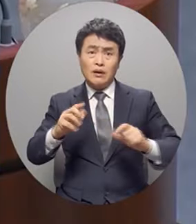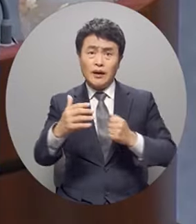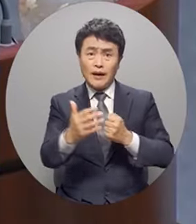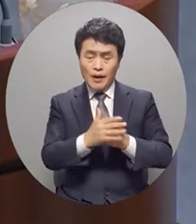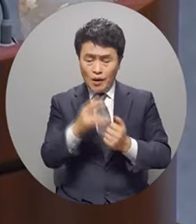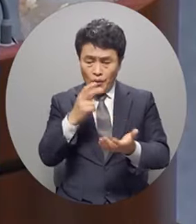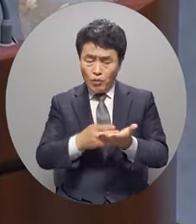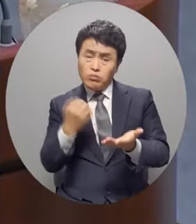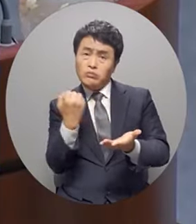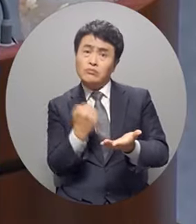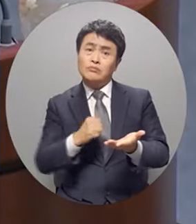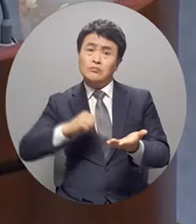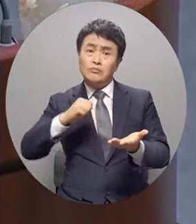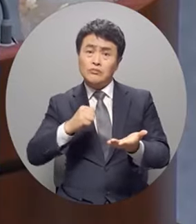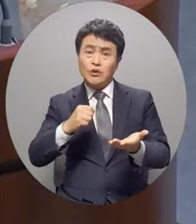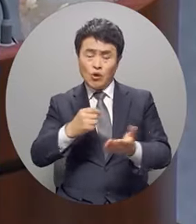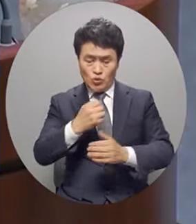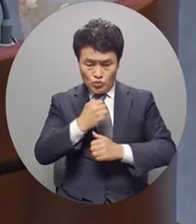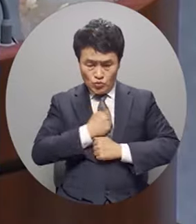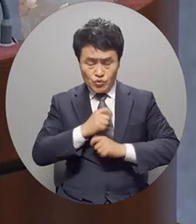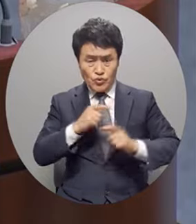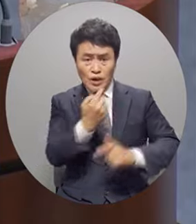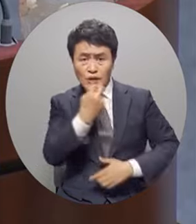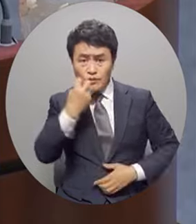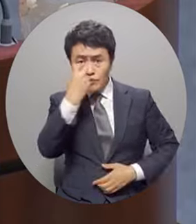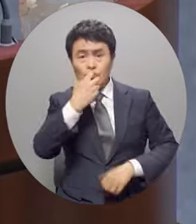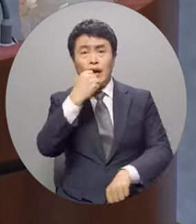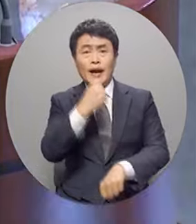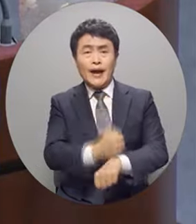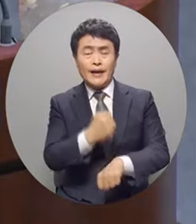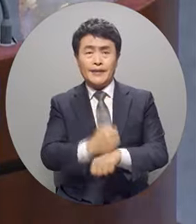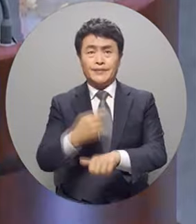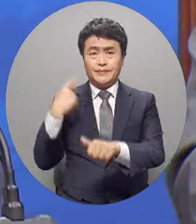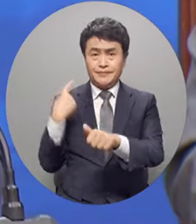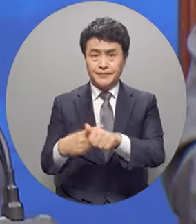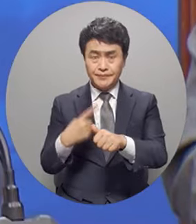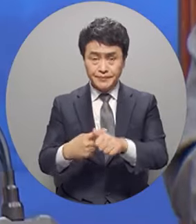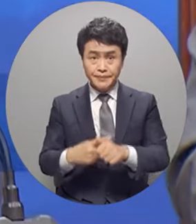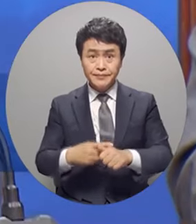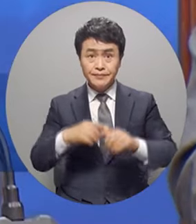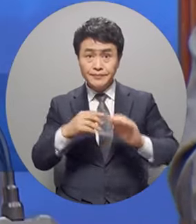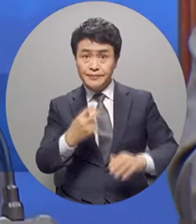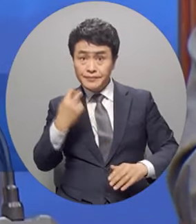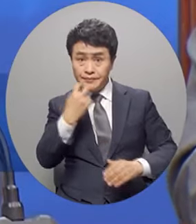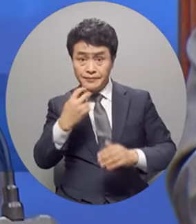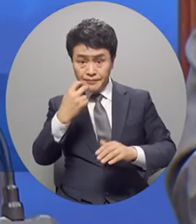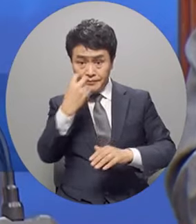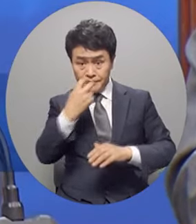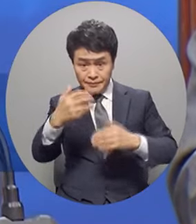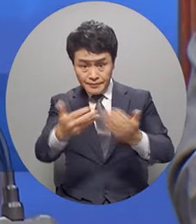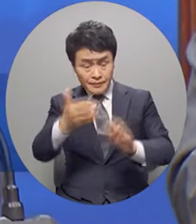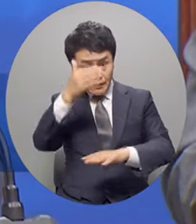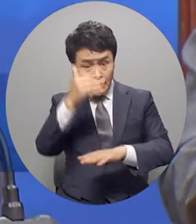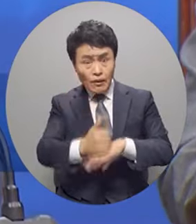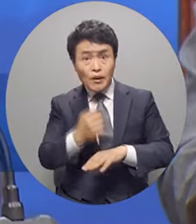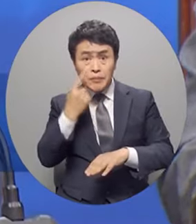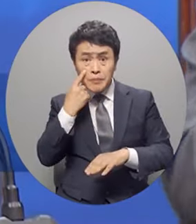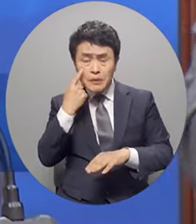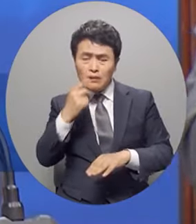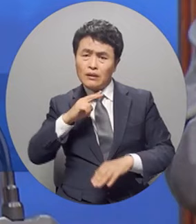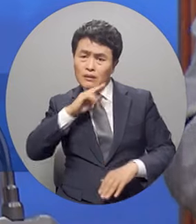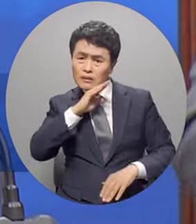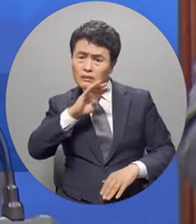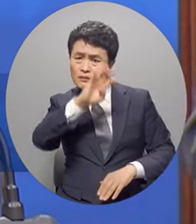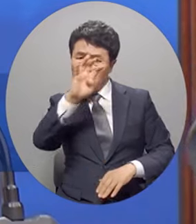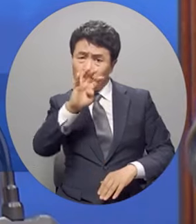법을 위반했으면 주의가 아니라 수사를 해야 한다고 맹공했습니다. 감사원 결과를 놓고 보니 그 의심을